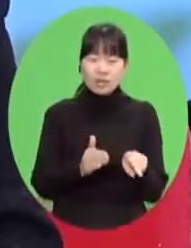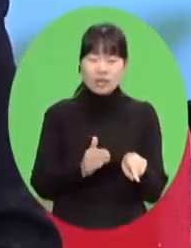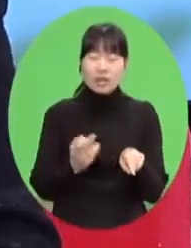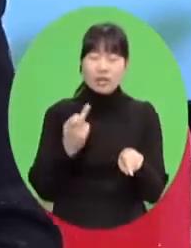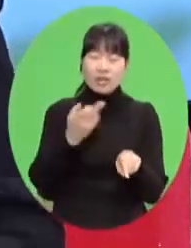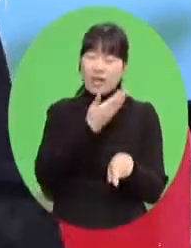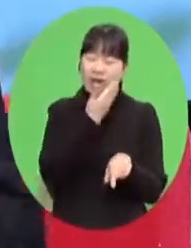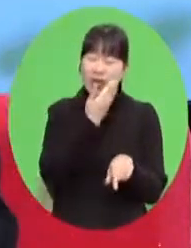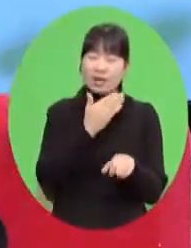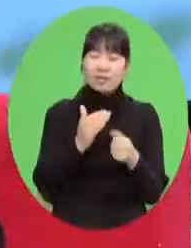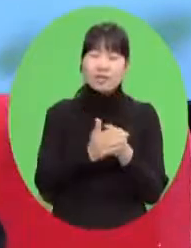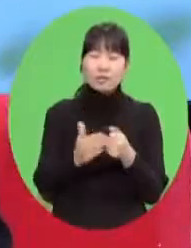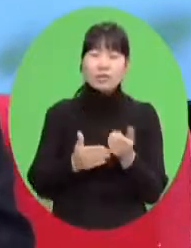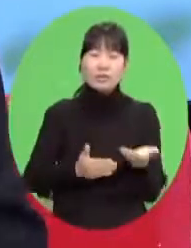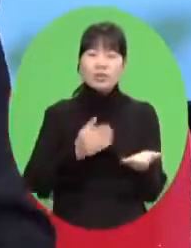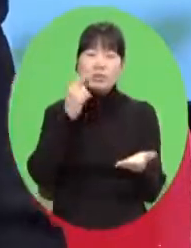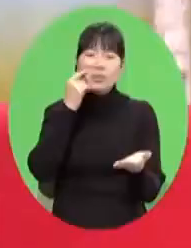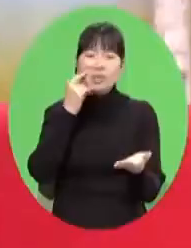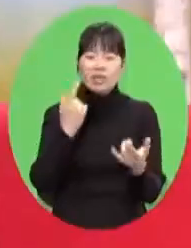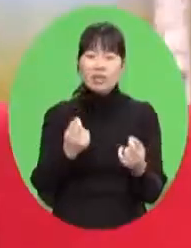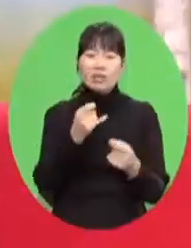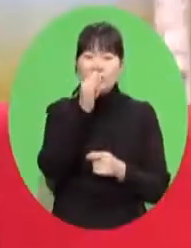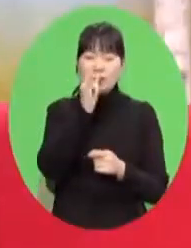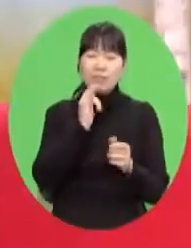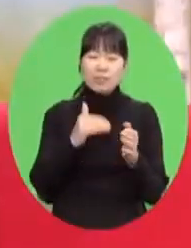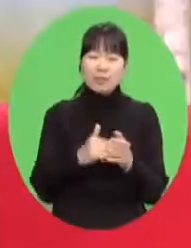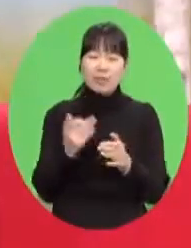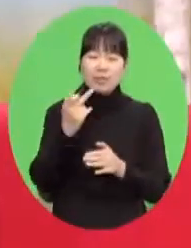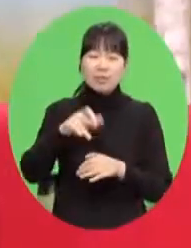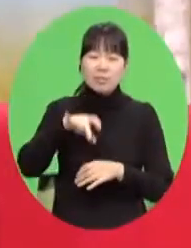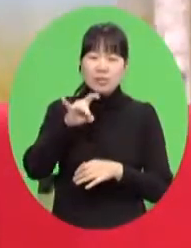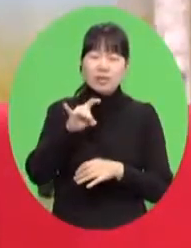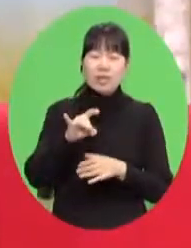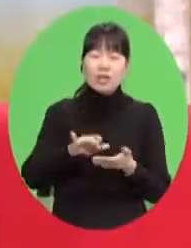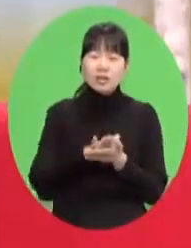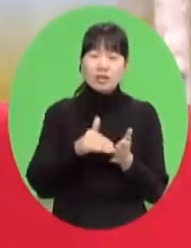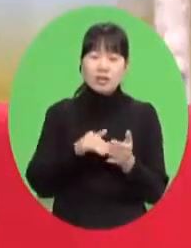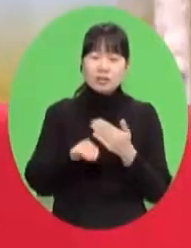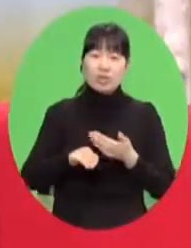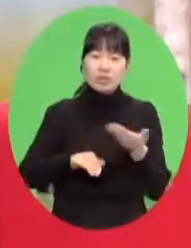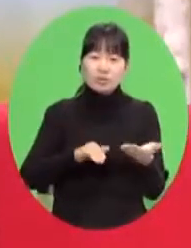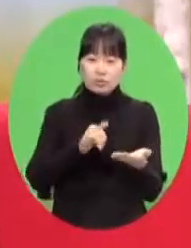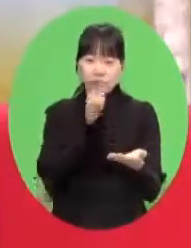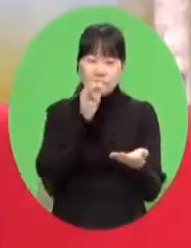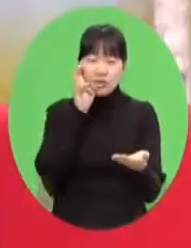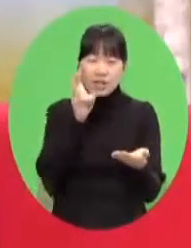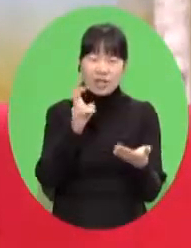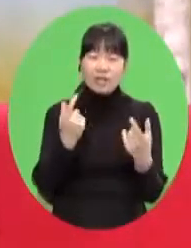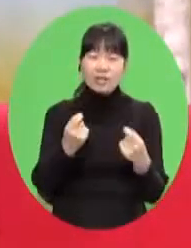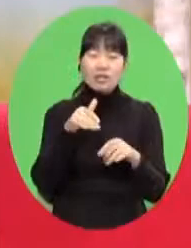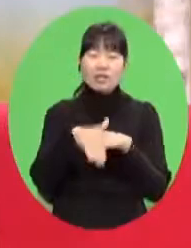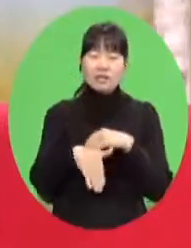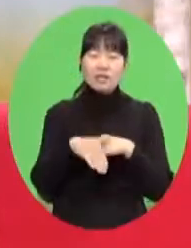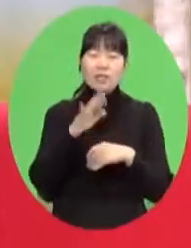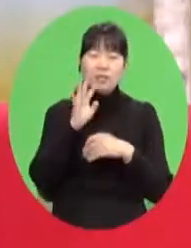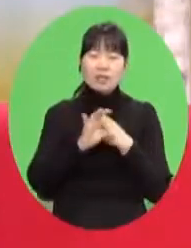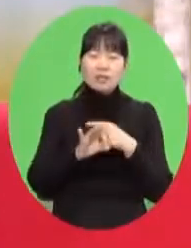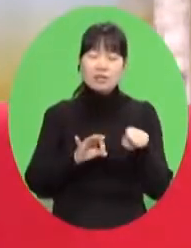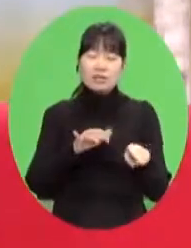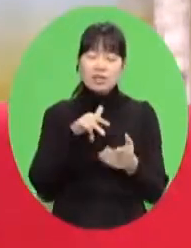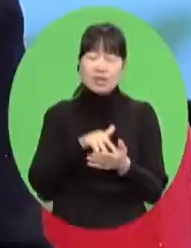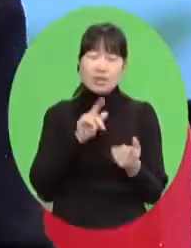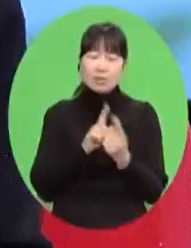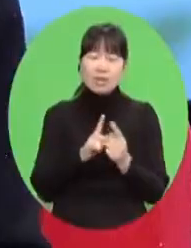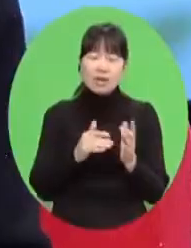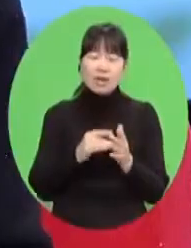형이 아끼는 거니까 뭐 줄 수가 없어 이런 것도 있을 수 있고 형이 먼저 논 다음에 뭐 줄 거야 뭐 이런 식의 만일 얘가 저